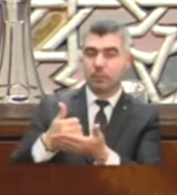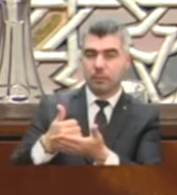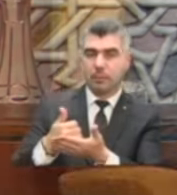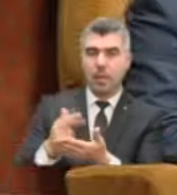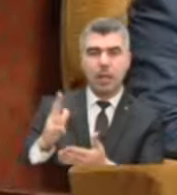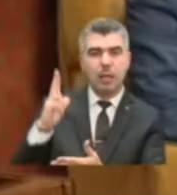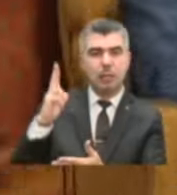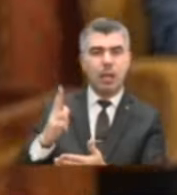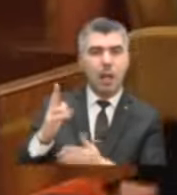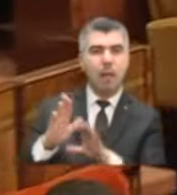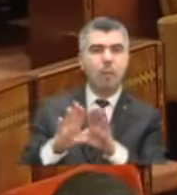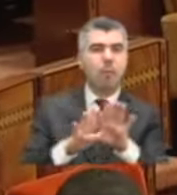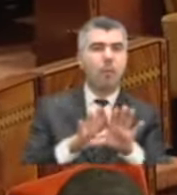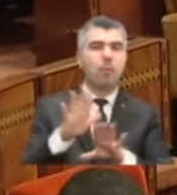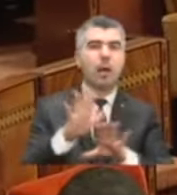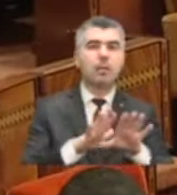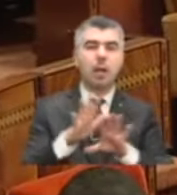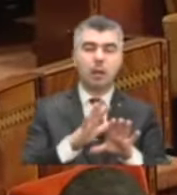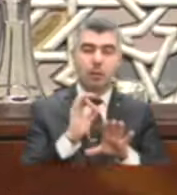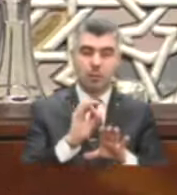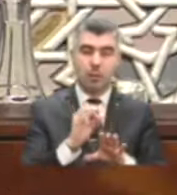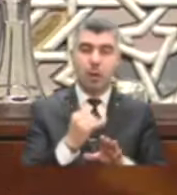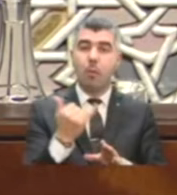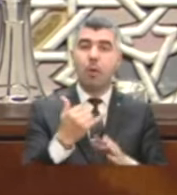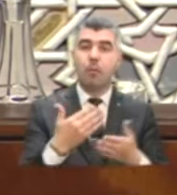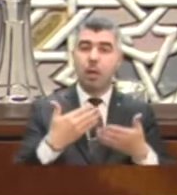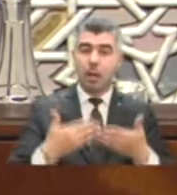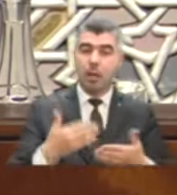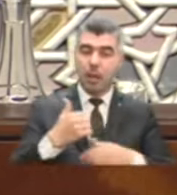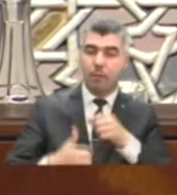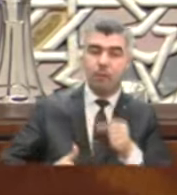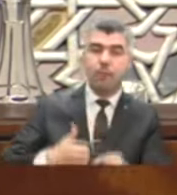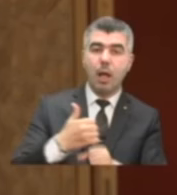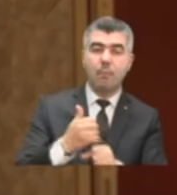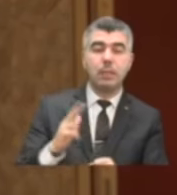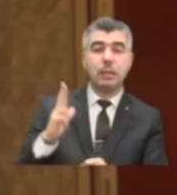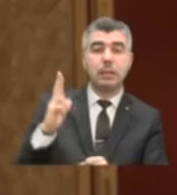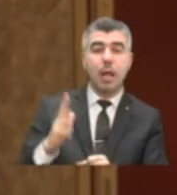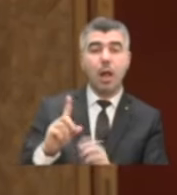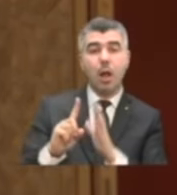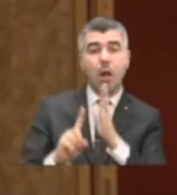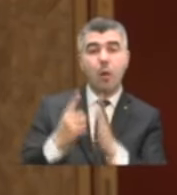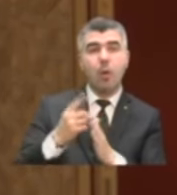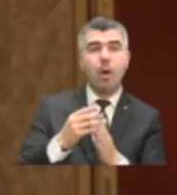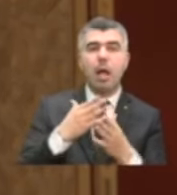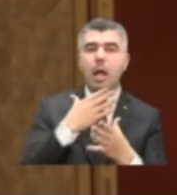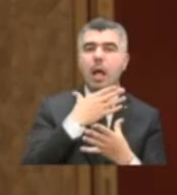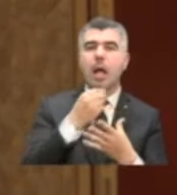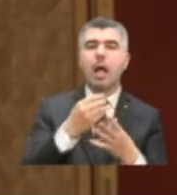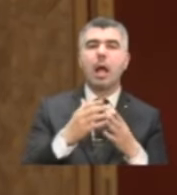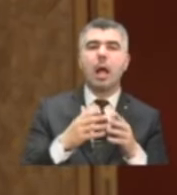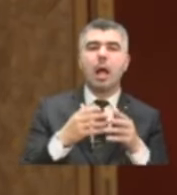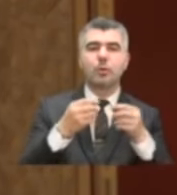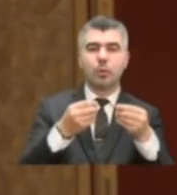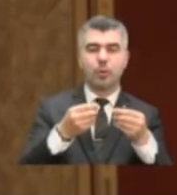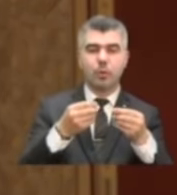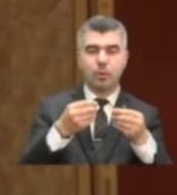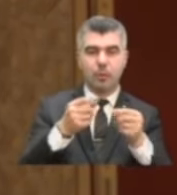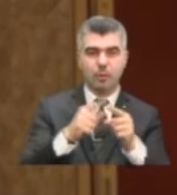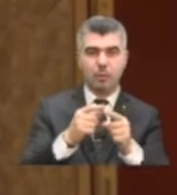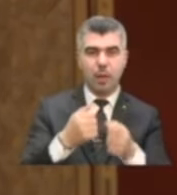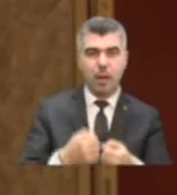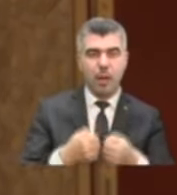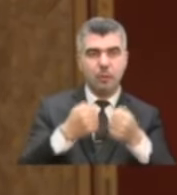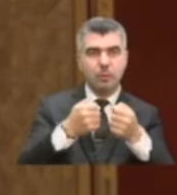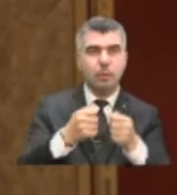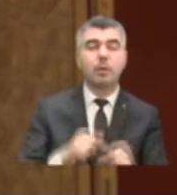مجموعه ديال المبادرات ذكرتيهم سيد النائب، اهمهم هذه السنه لاول مره غنعطيو انطلاقا ديال جائزه الشباب. هذا الهدف ديال جائزه الشباب هي خلق اولا